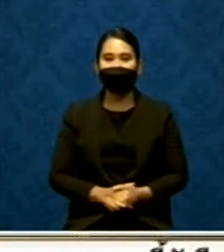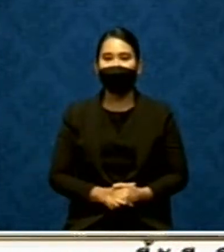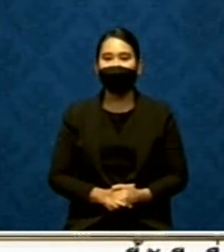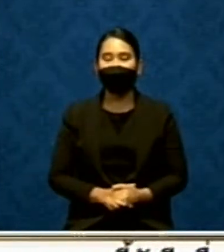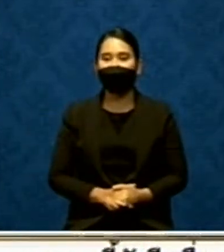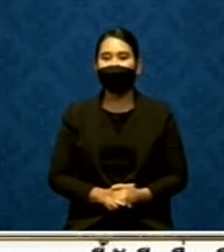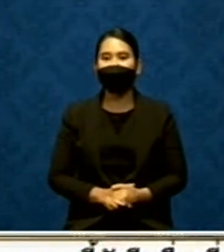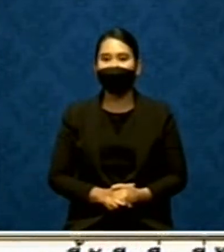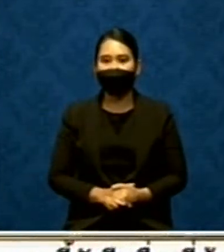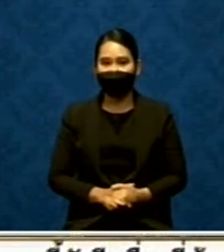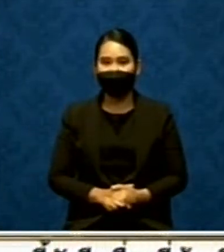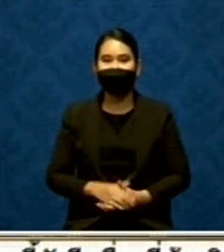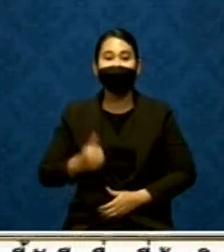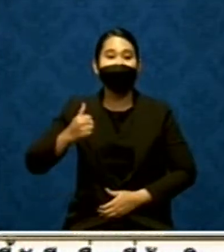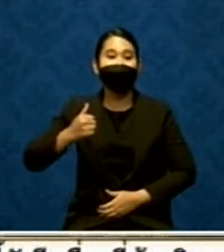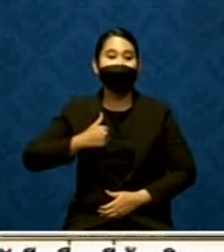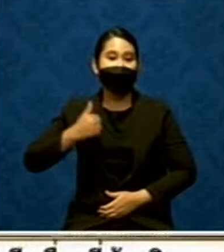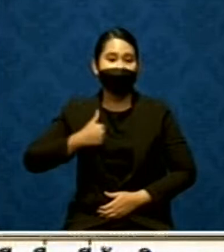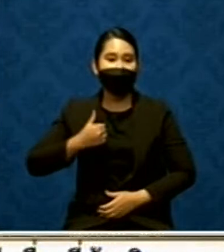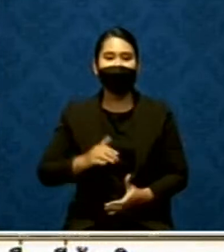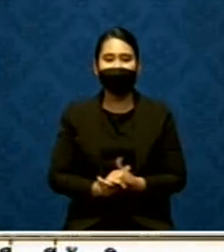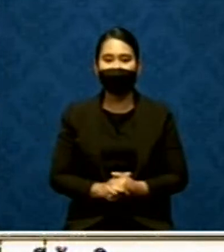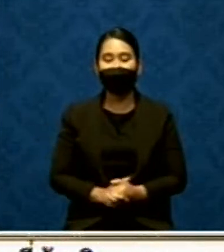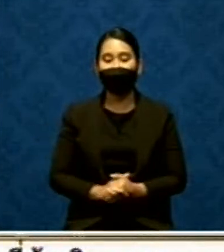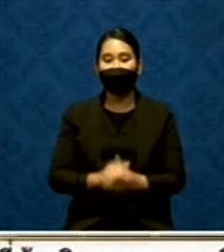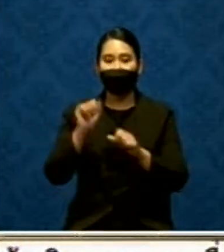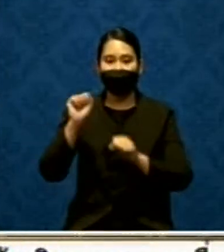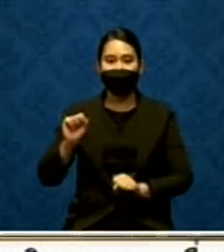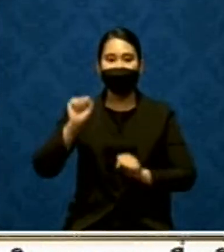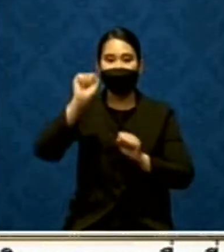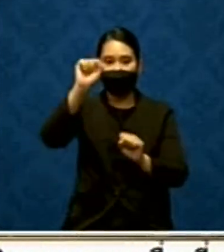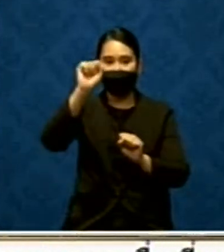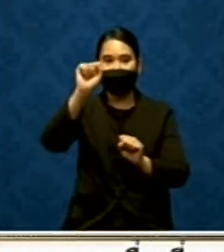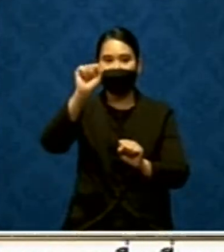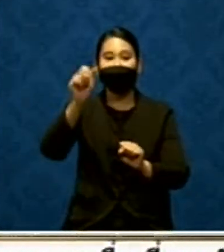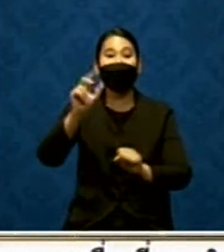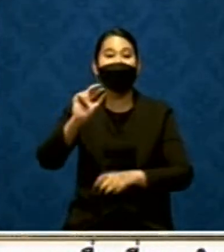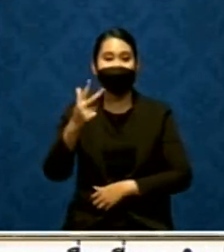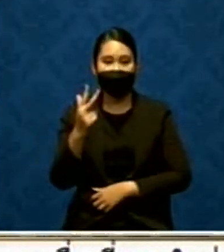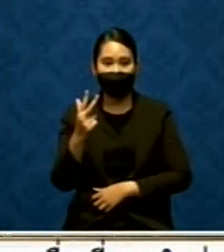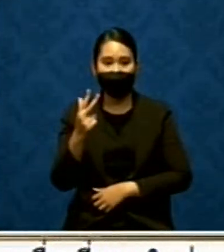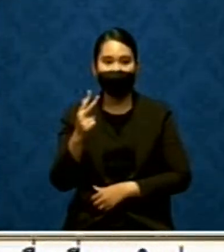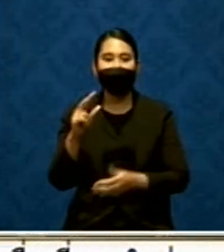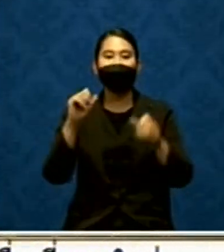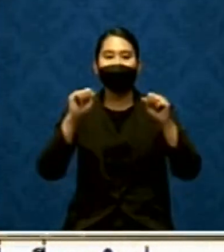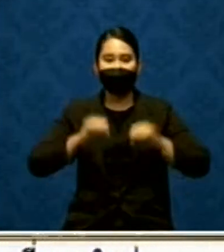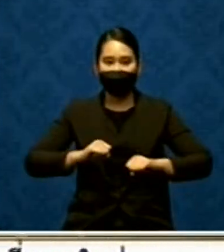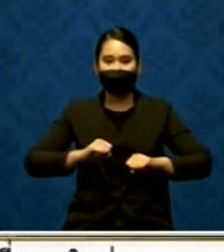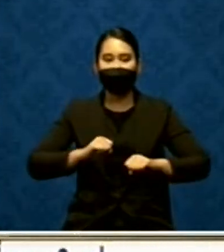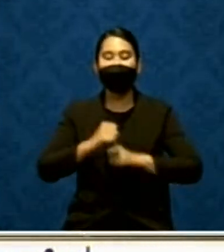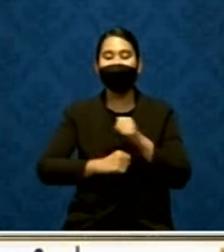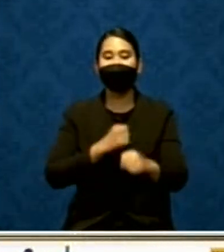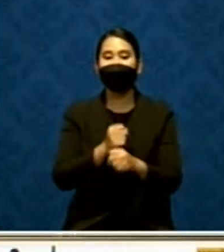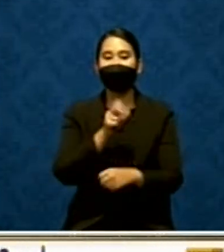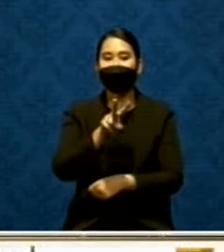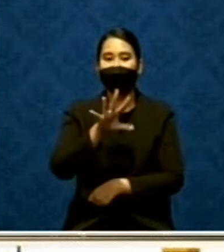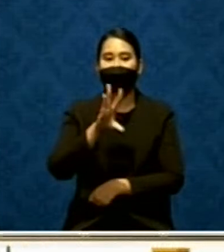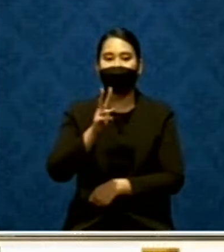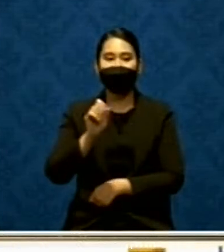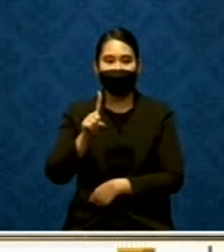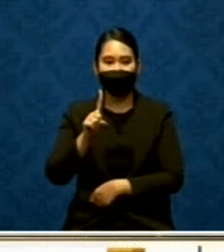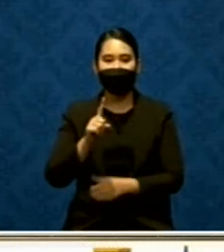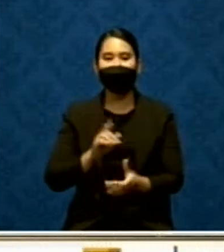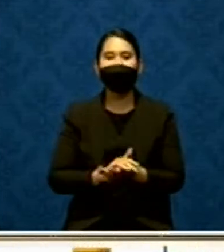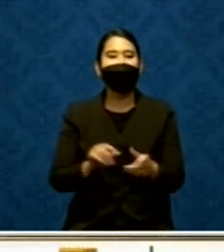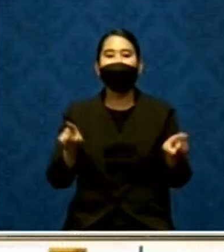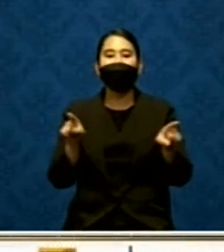านที่เคารพครับแคนาดาเพิ่งประกาศรับรองพืชกัญชาเมื่อปี61ที่ผ่านมาครับทำเหมือนอุ